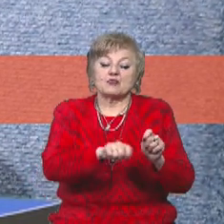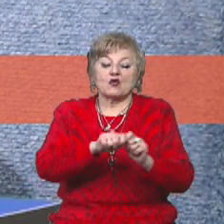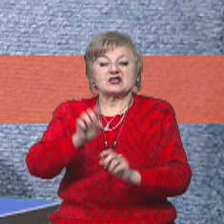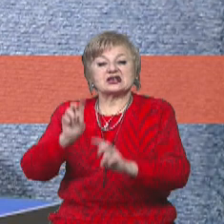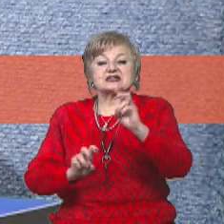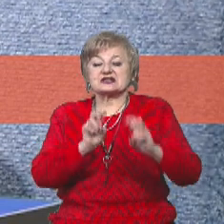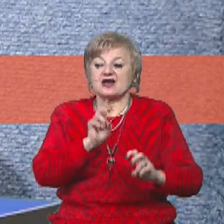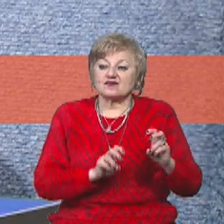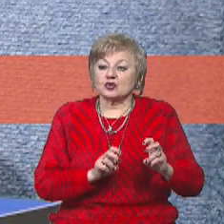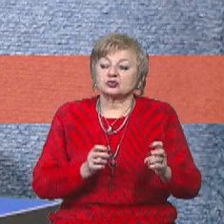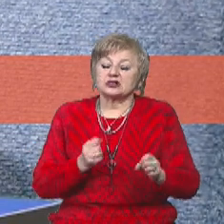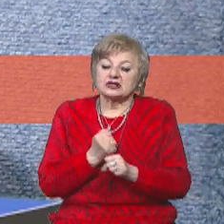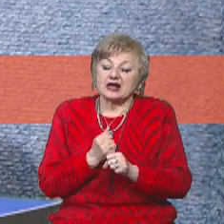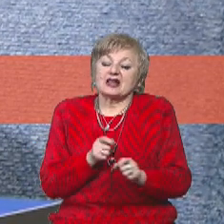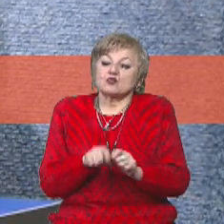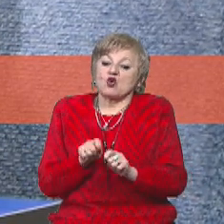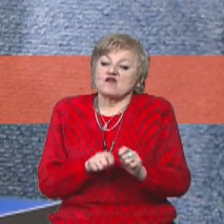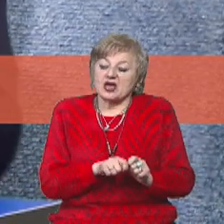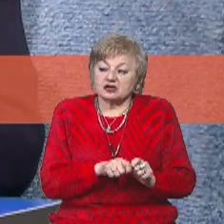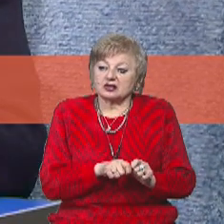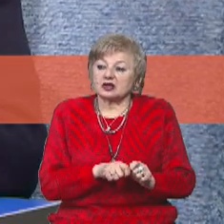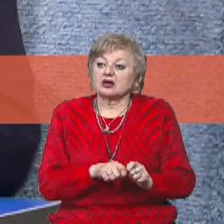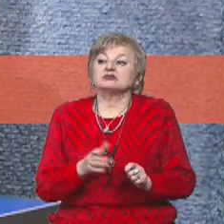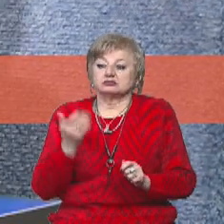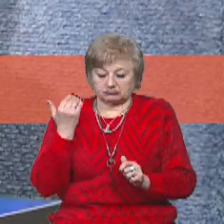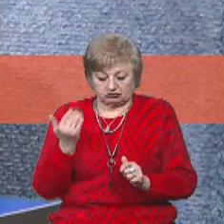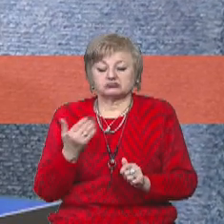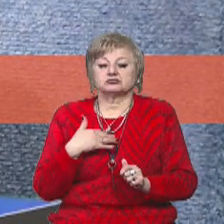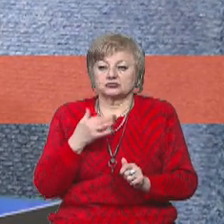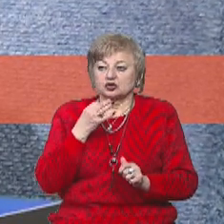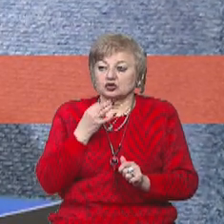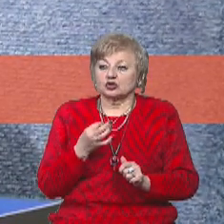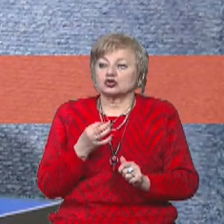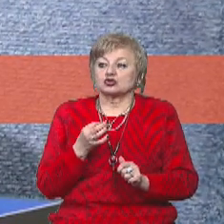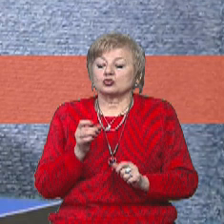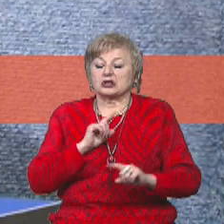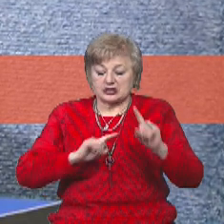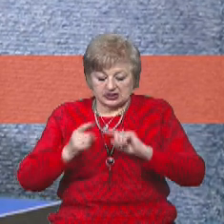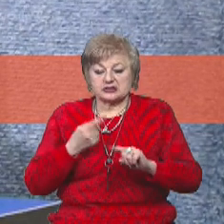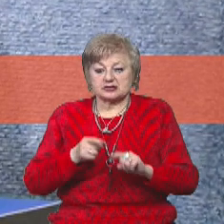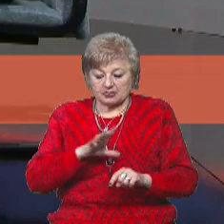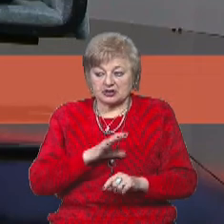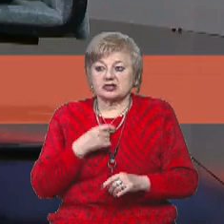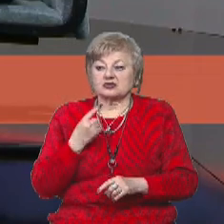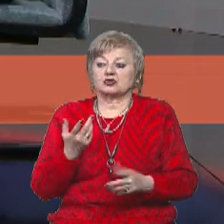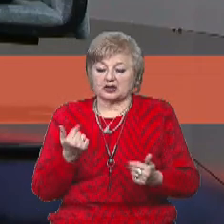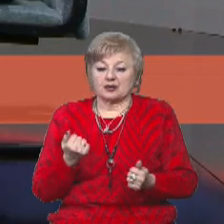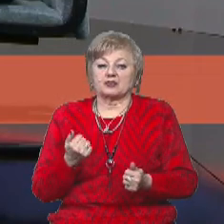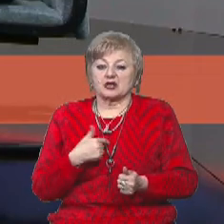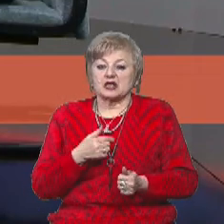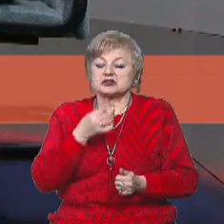три напрямки перевірки. От що ви про це скажете? Я і дуже... на сесії теж було ухвалено рішення про комісію. Я скажу дуже